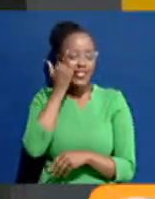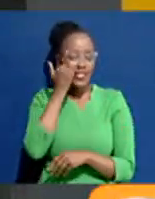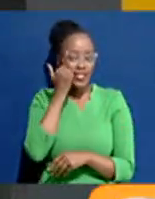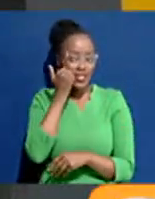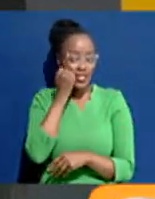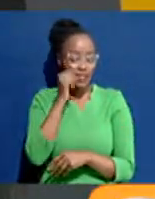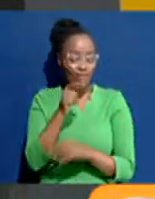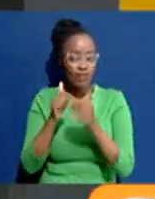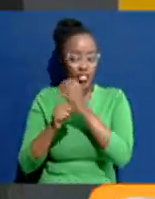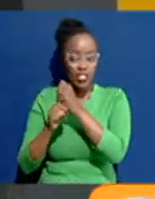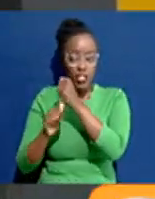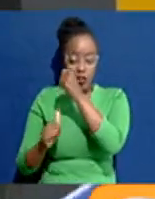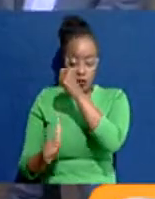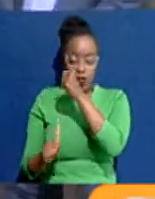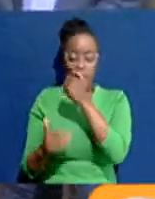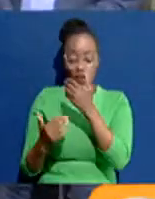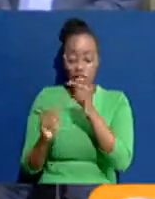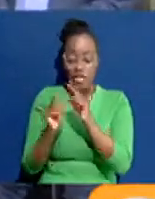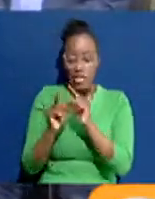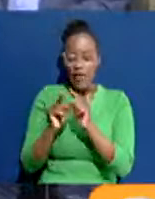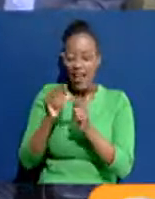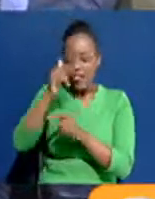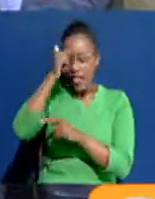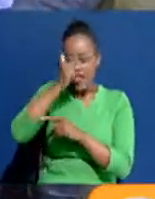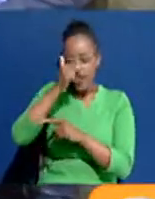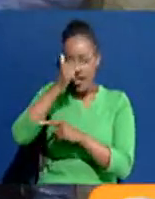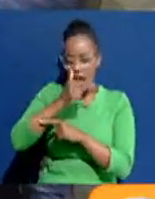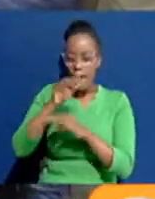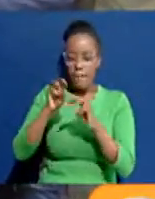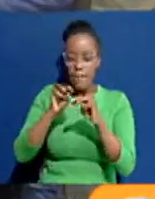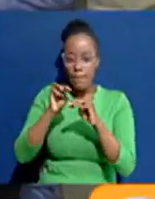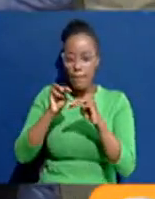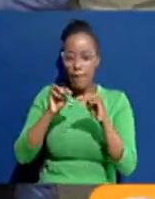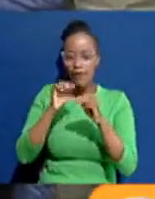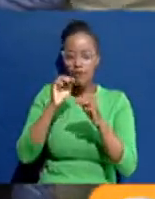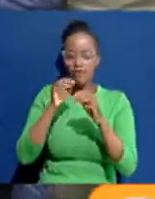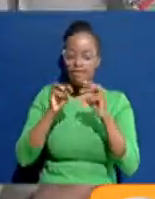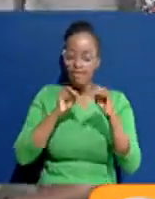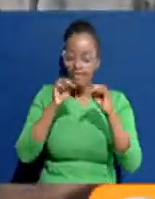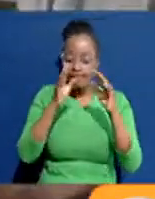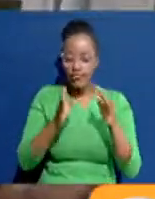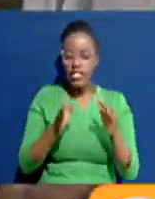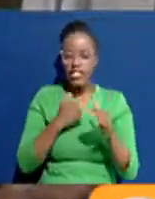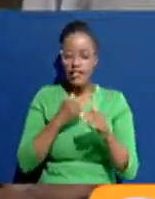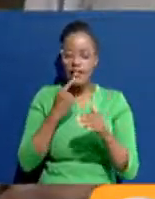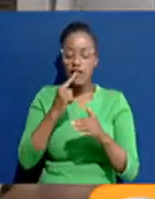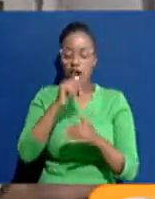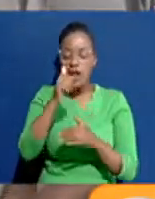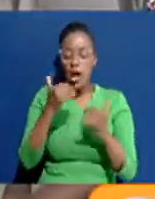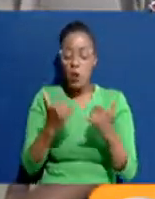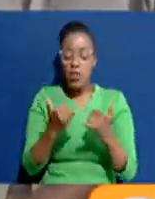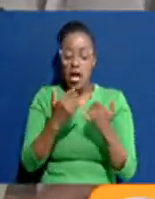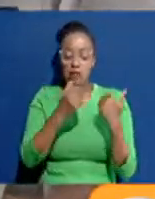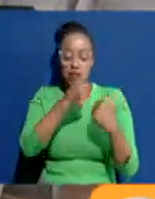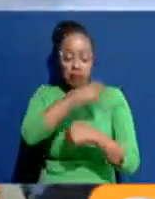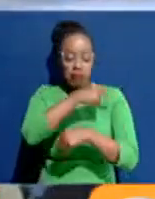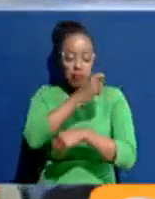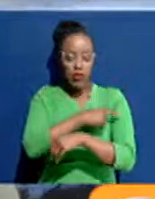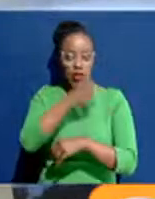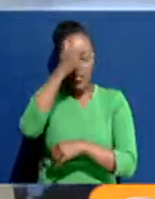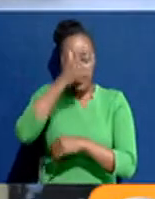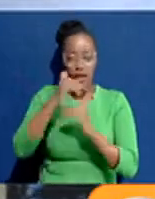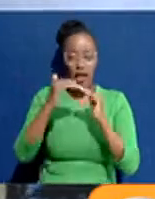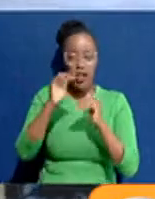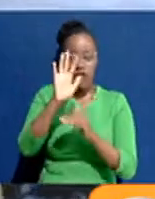huo. Afisa mkuu wa gereza la Thika Karani Limanye amesema wafungwa wawili wamelazwa katika hospitali ya Thika level 5.